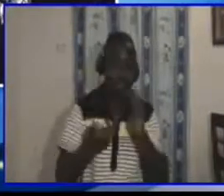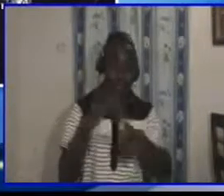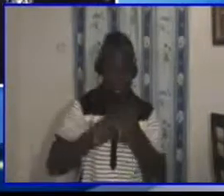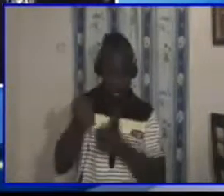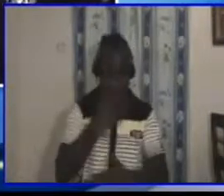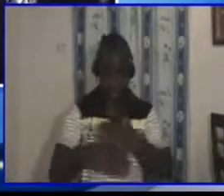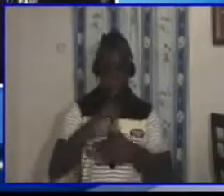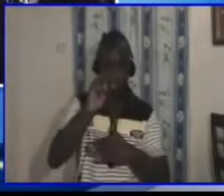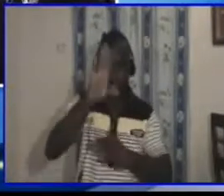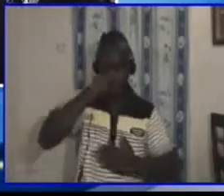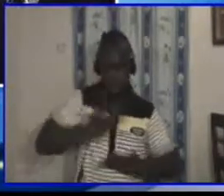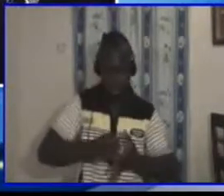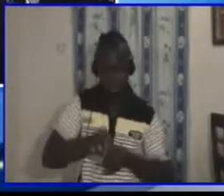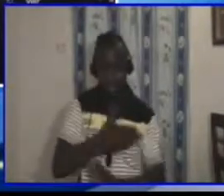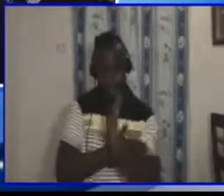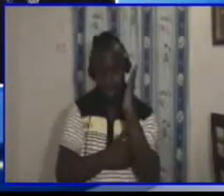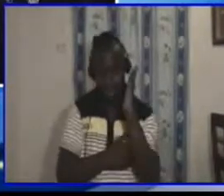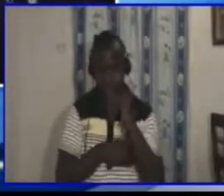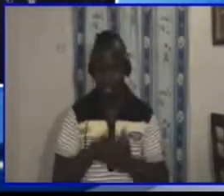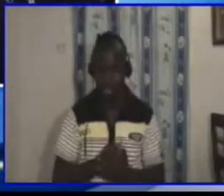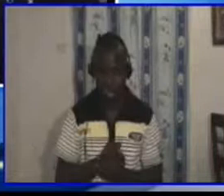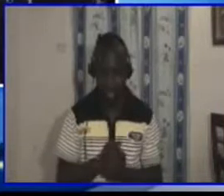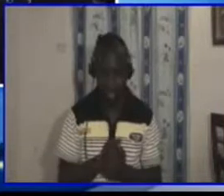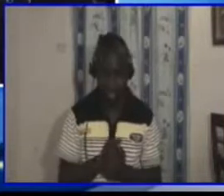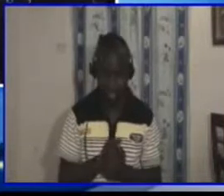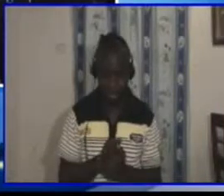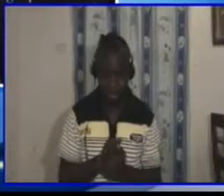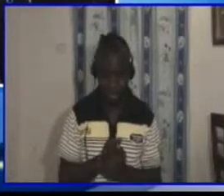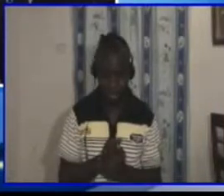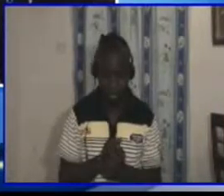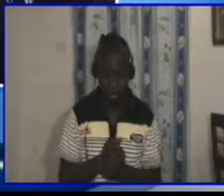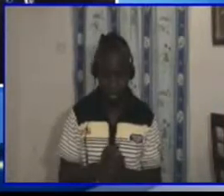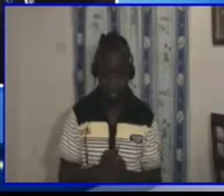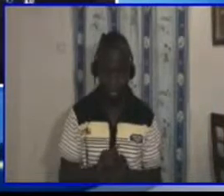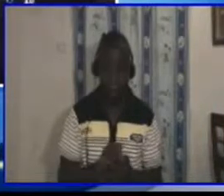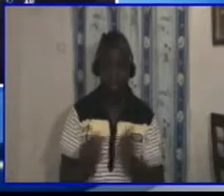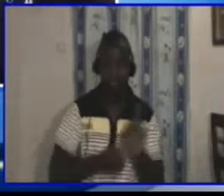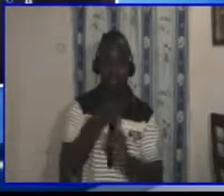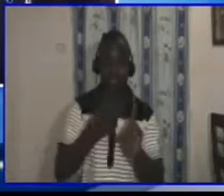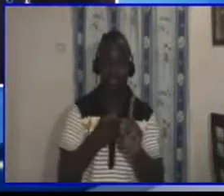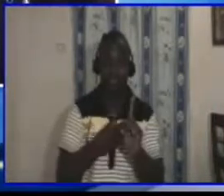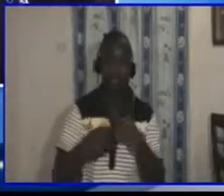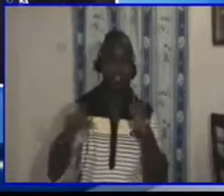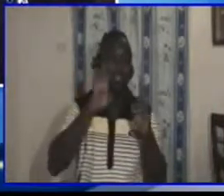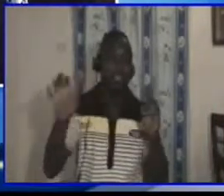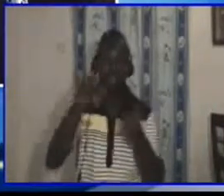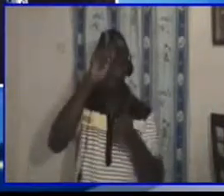e ha annunciato a maria la nascita del figlio di dio